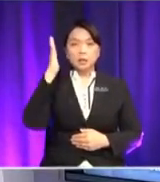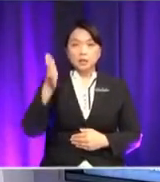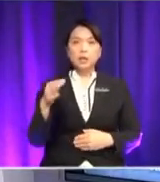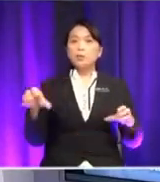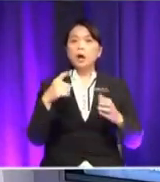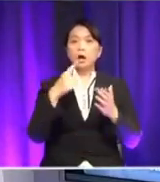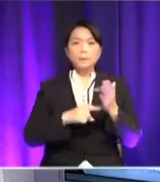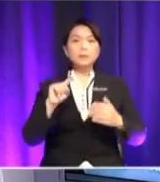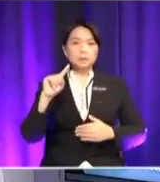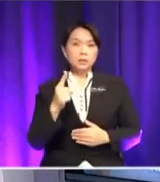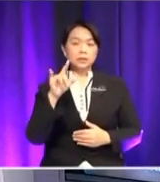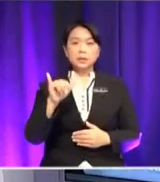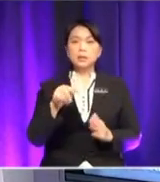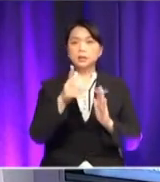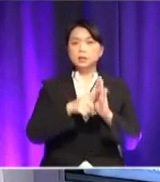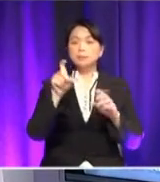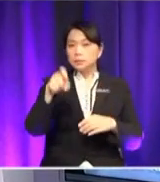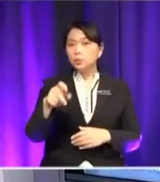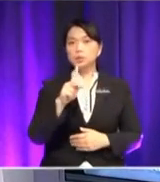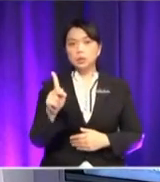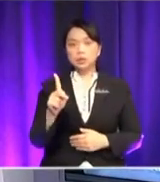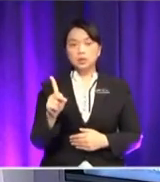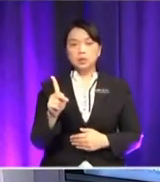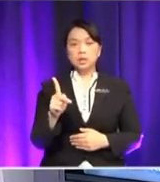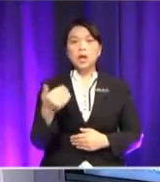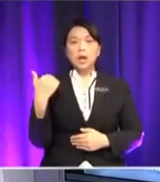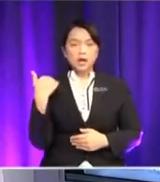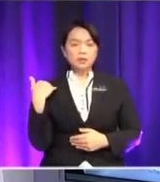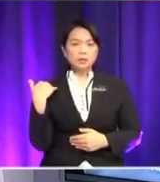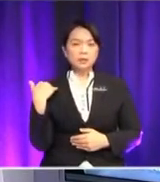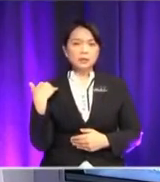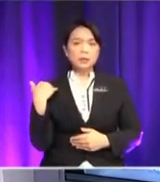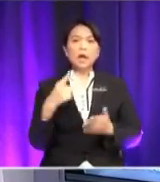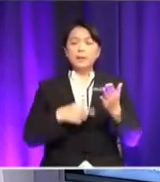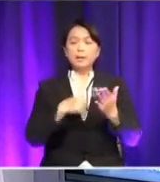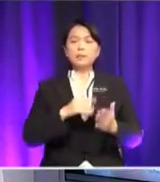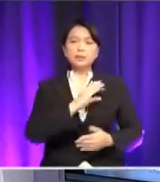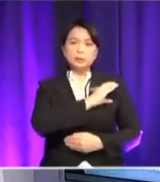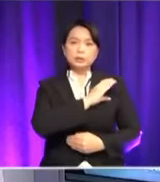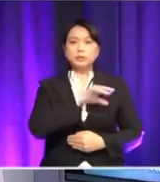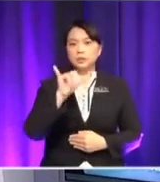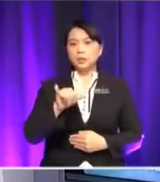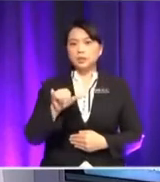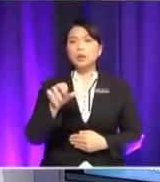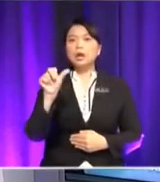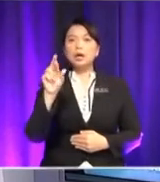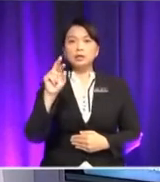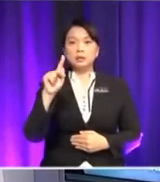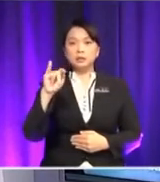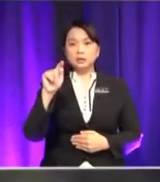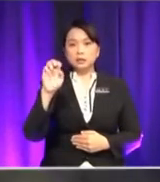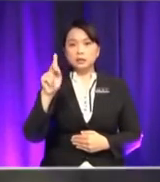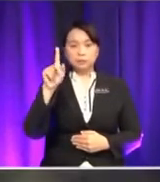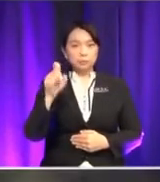yang diperlukan oleh seorang klien jadi ada tak cebok ciri-ciri yang itu aqidah itu tahu sebelum melakukan sebuah lukisan